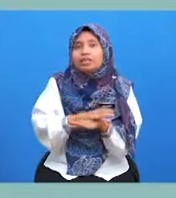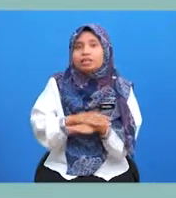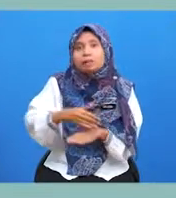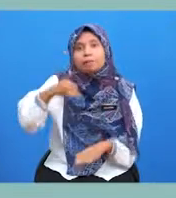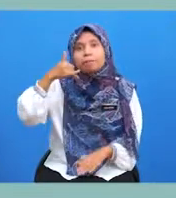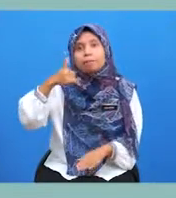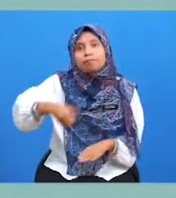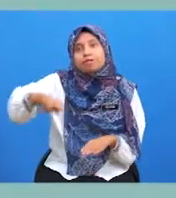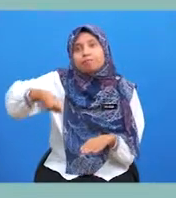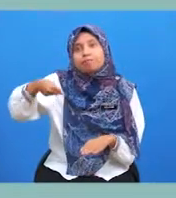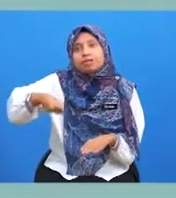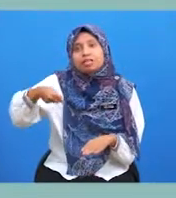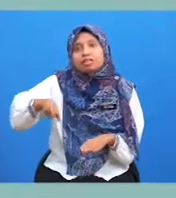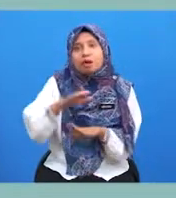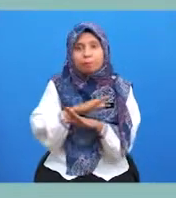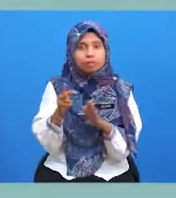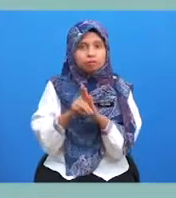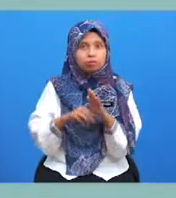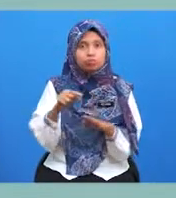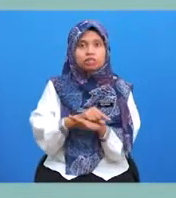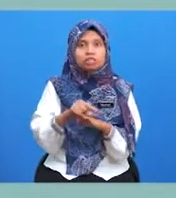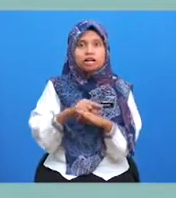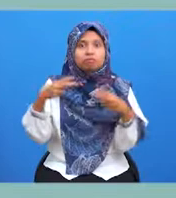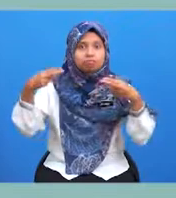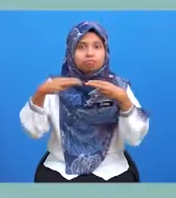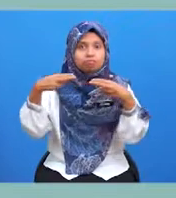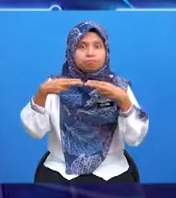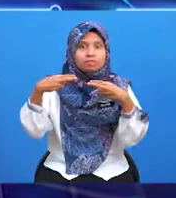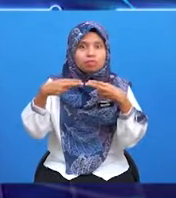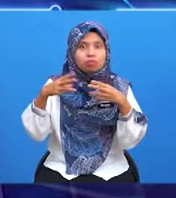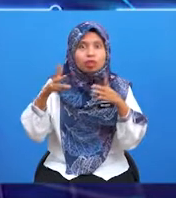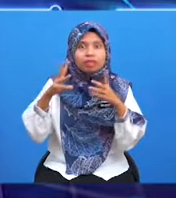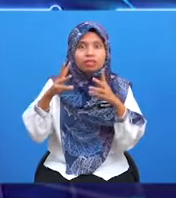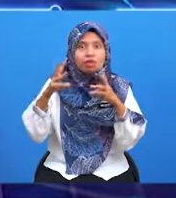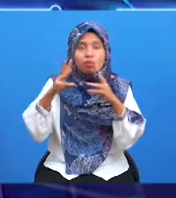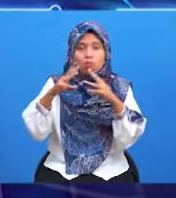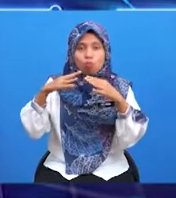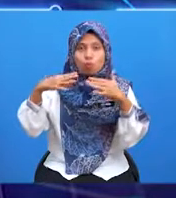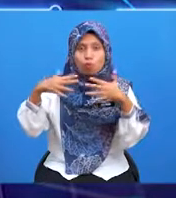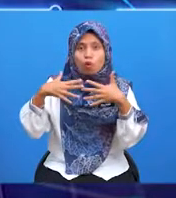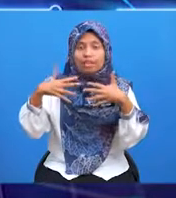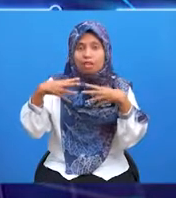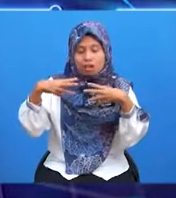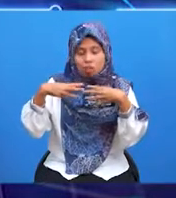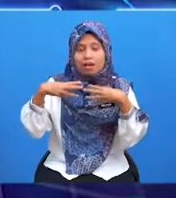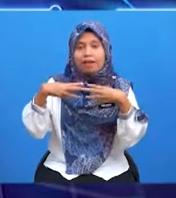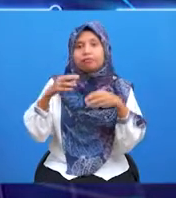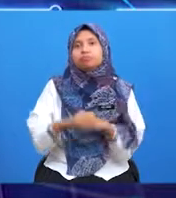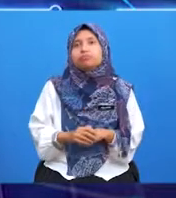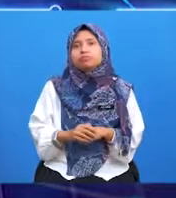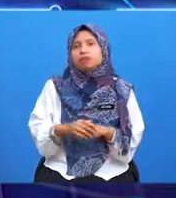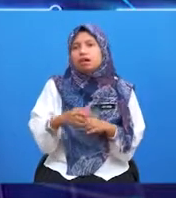bimbit tanpa menggunakan penyambungan wayar. Banyak kelebihan yang